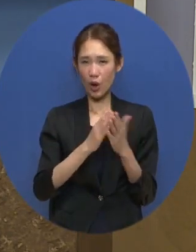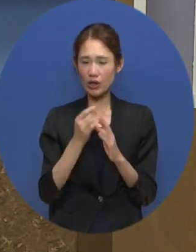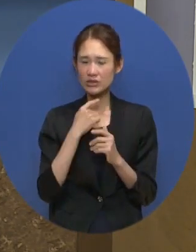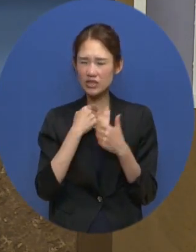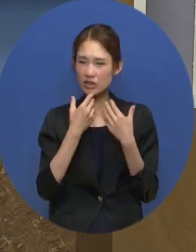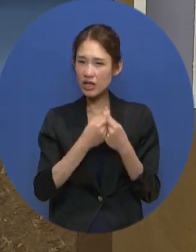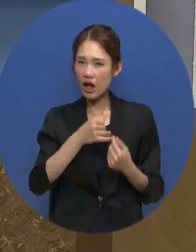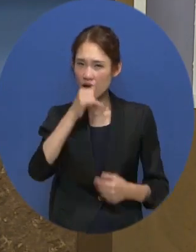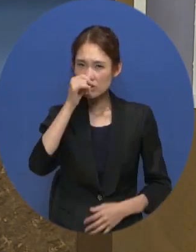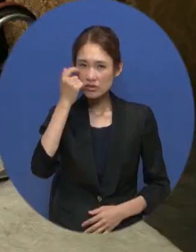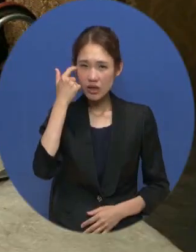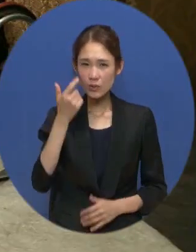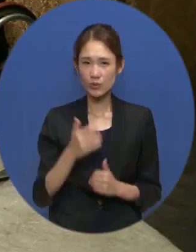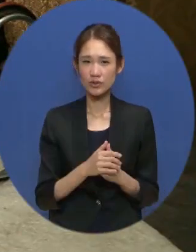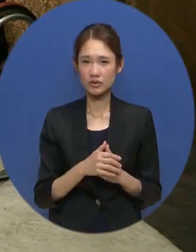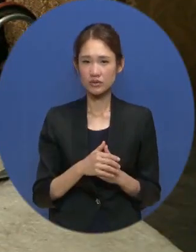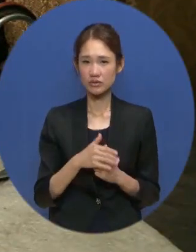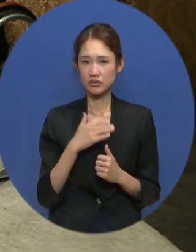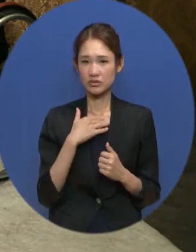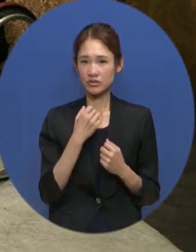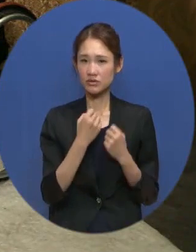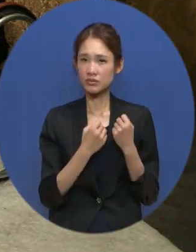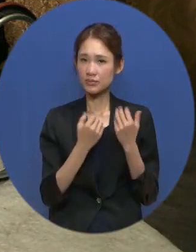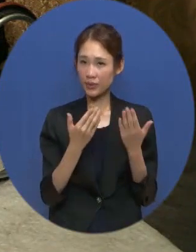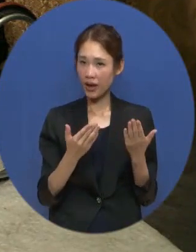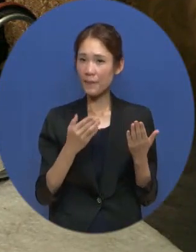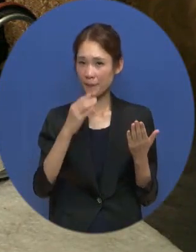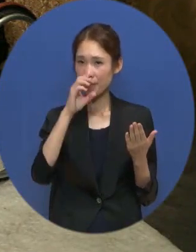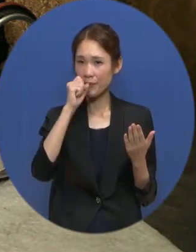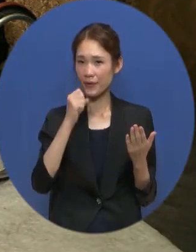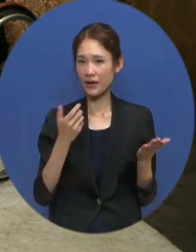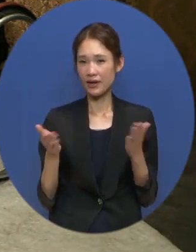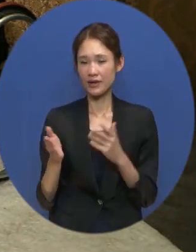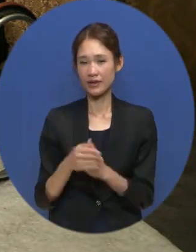사례가 있는지 궁금하거든요. 제가 말씀드리는 게 좋을 것 같은데 예. 예.